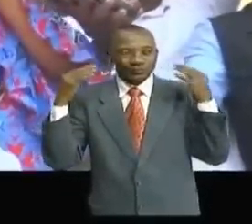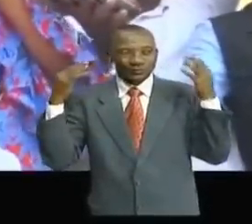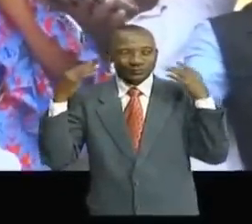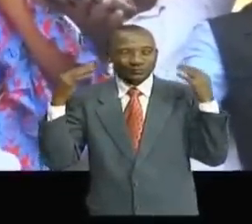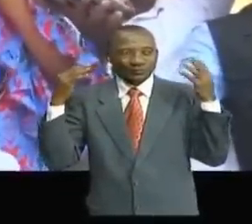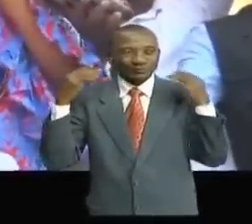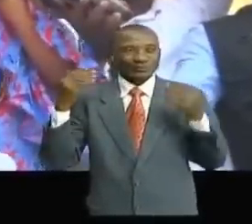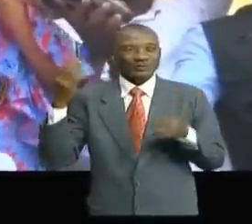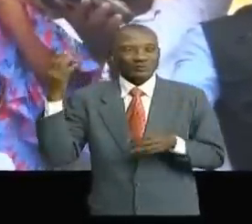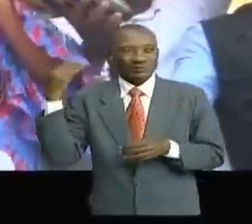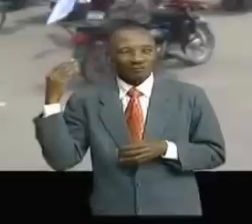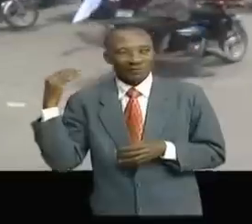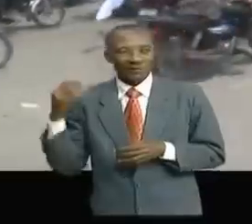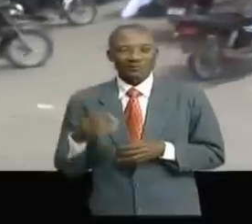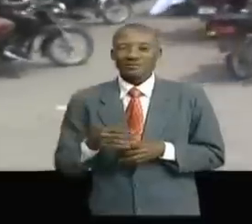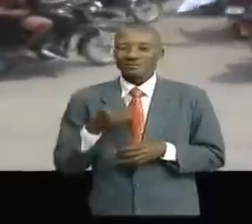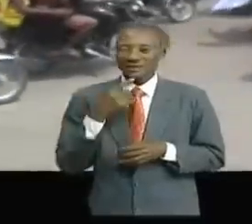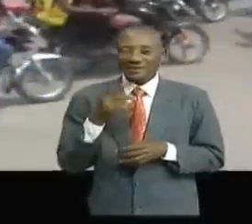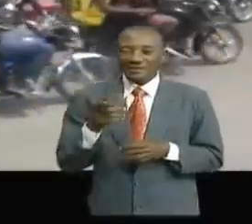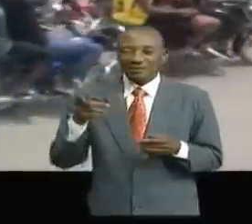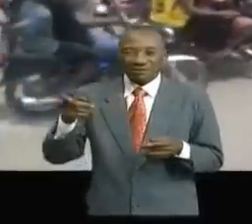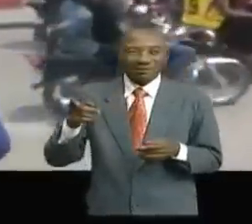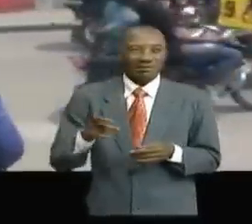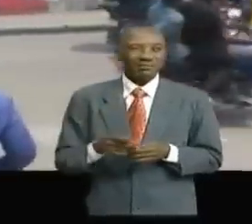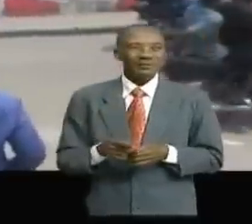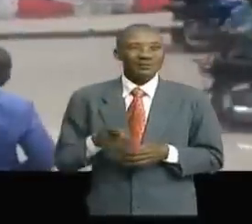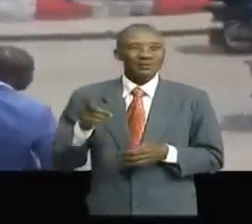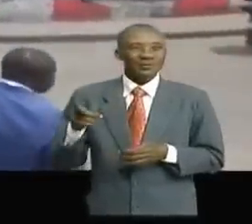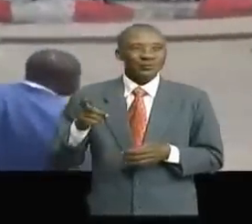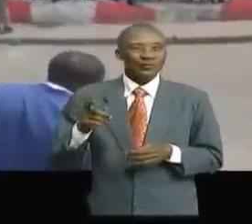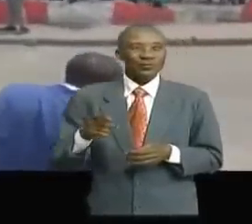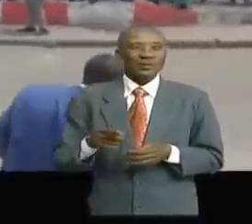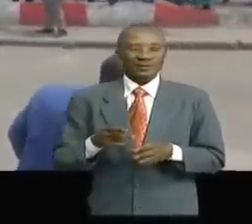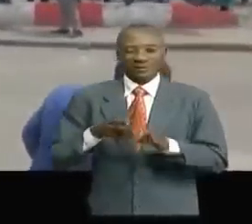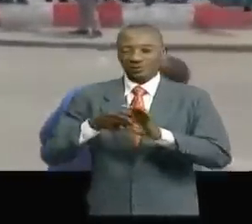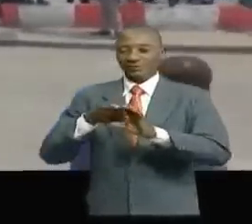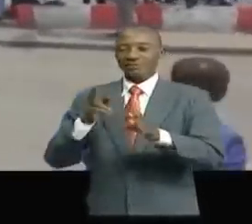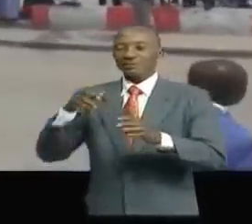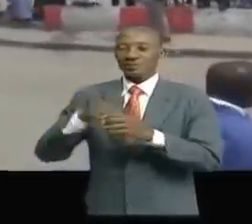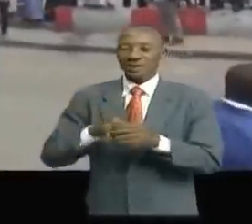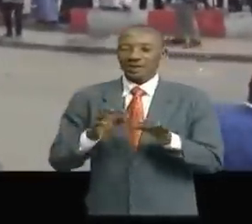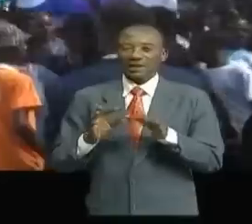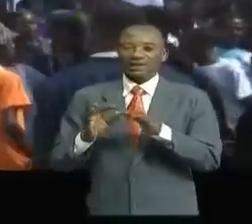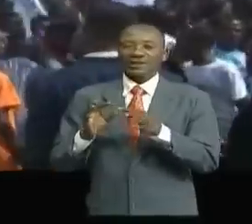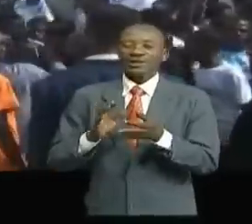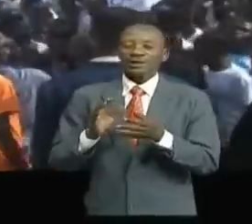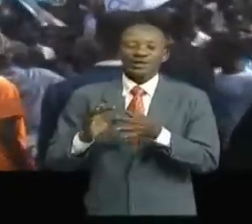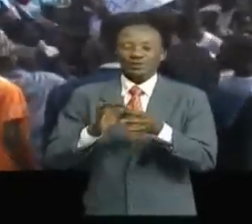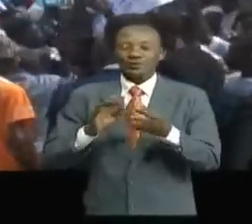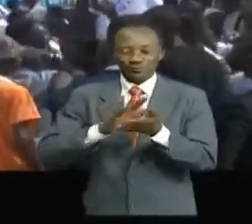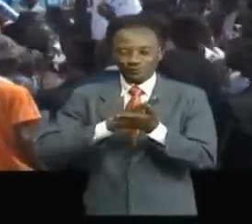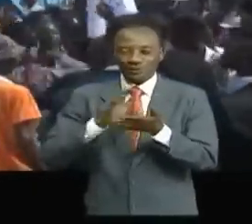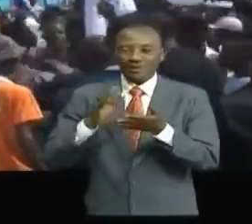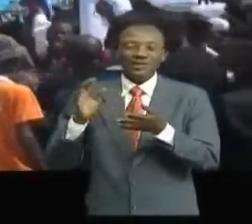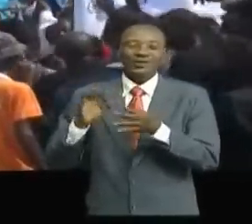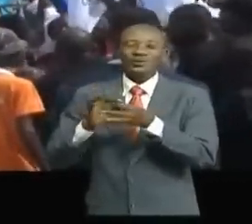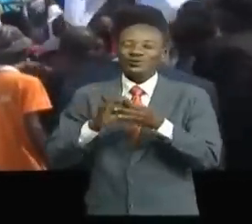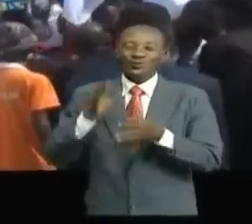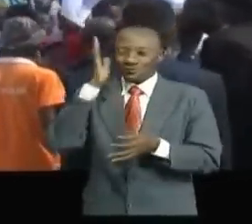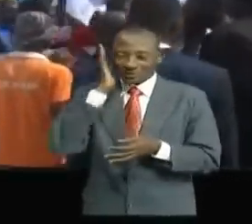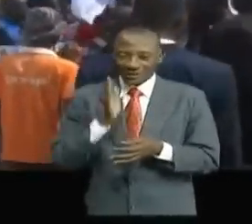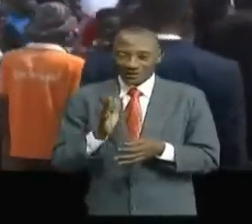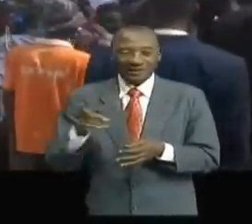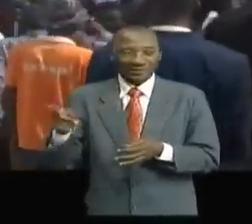qui a organisé une caravane motorisée au nom de son autorité morale Guy Luando Mboyo dans l'optique de mobiliser la